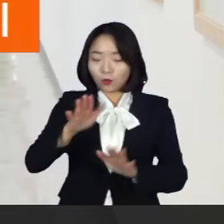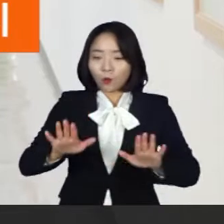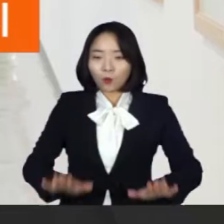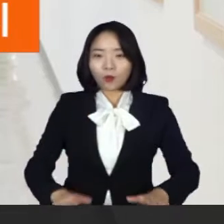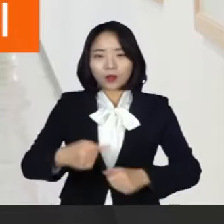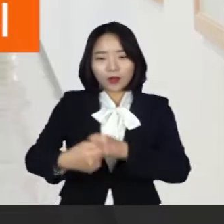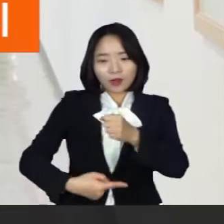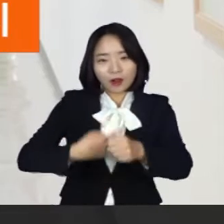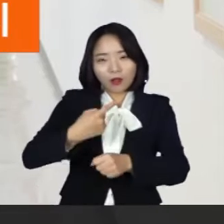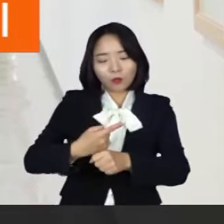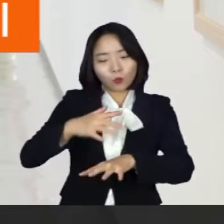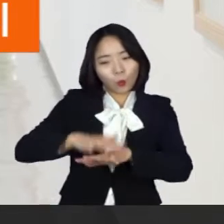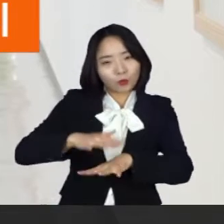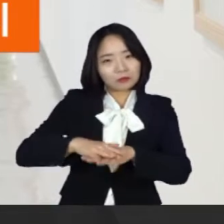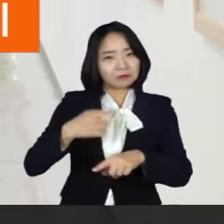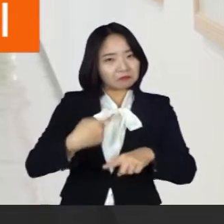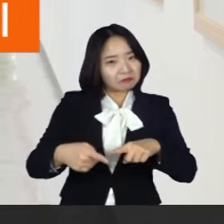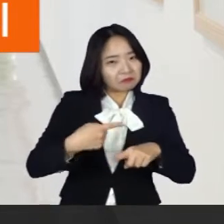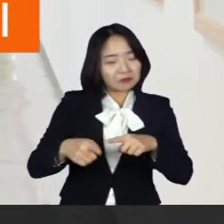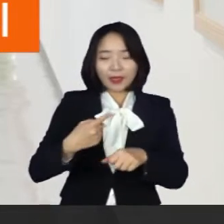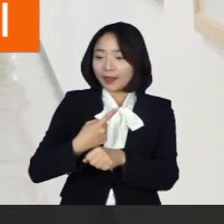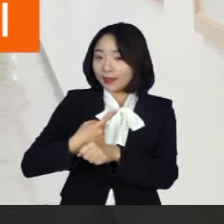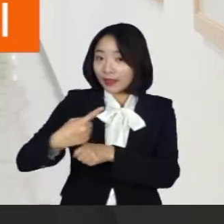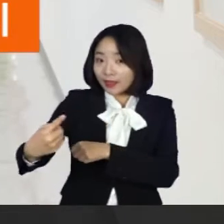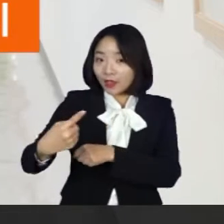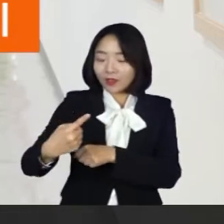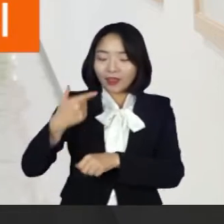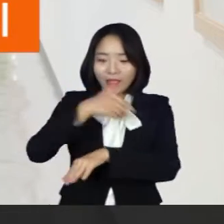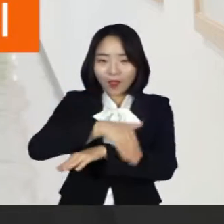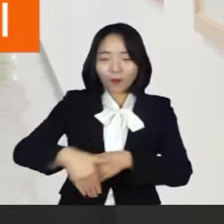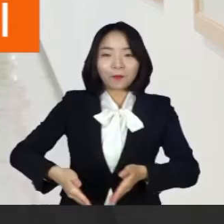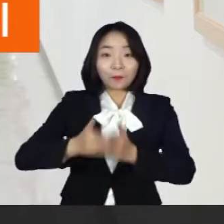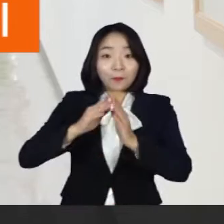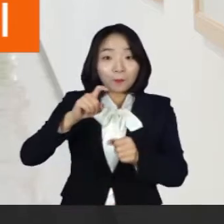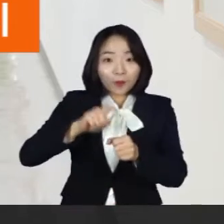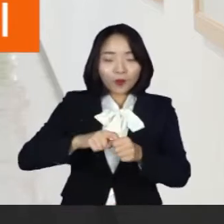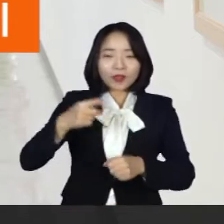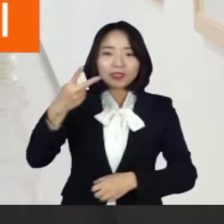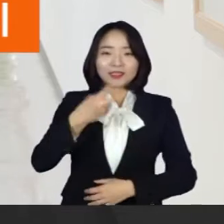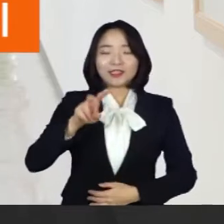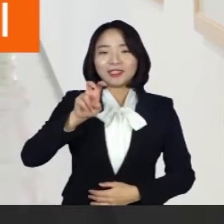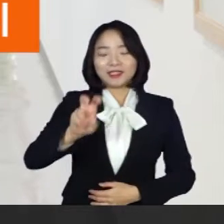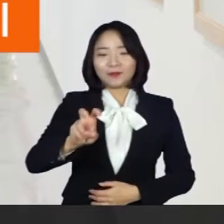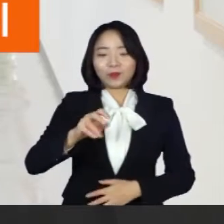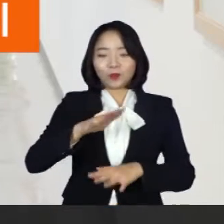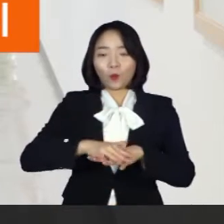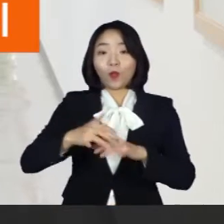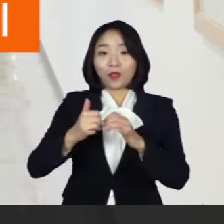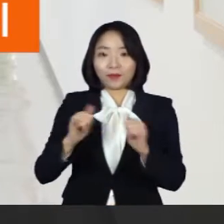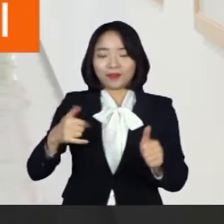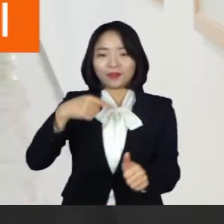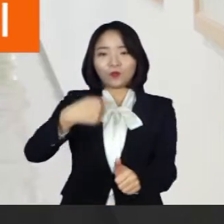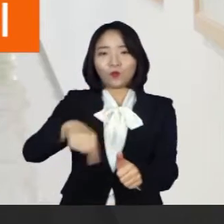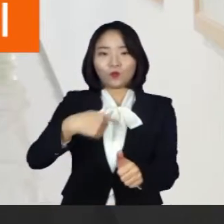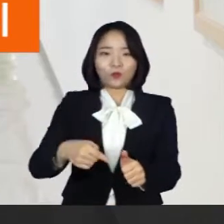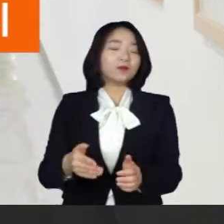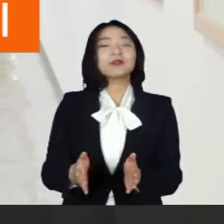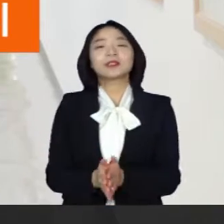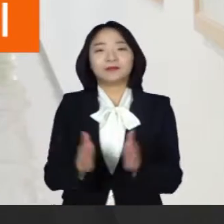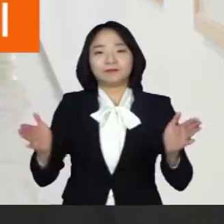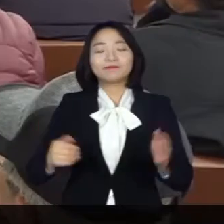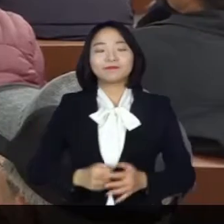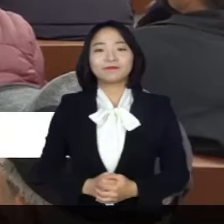천안 씨가 올 한 해의 농사를 평가하고 새해 영농 계획을 세우기 위한 2020년 새해 농업인 실현 교육을 실시했습니다.